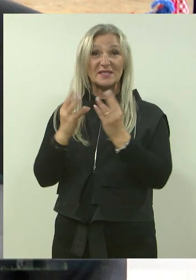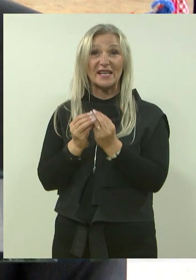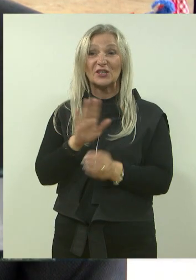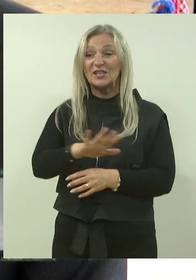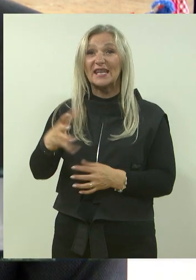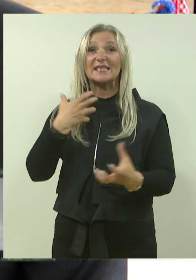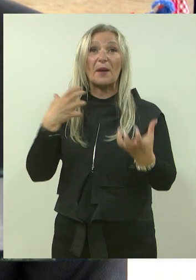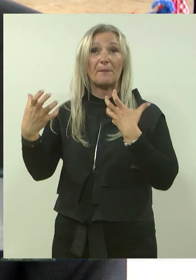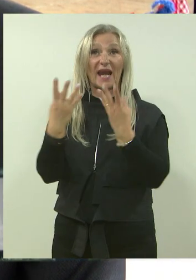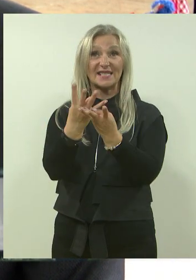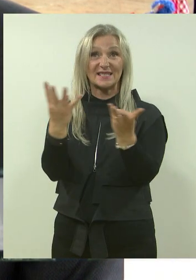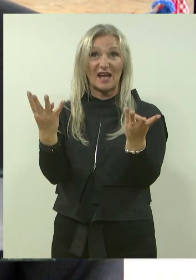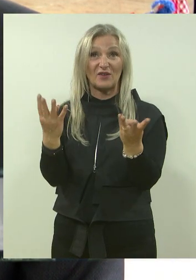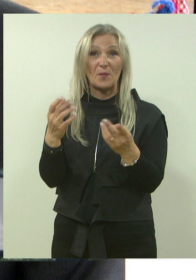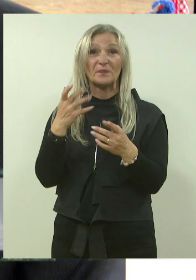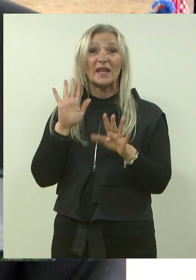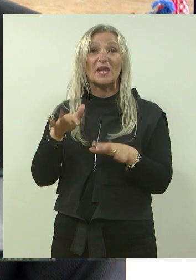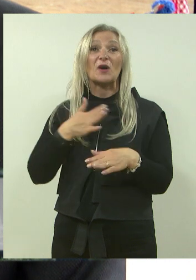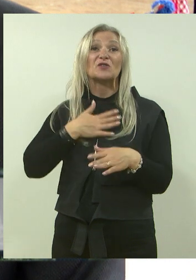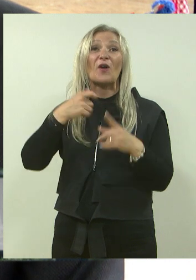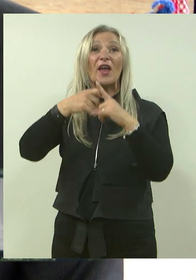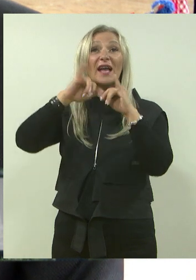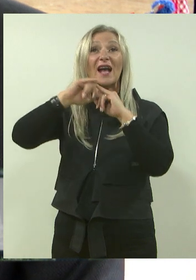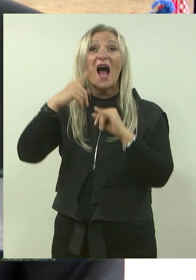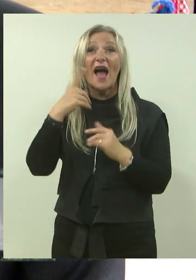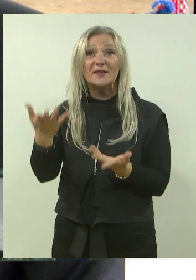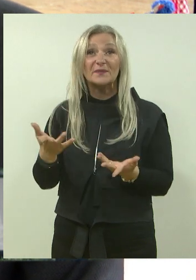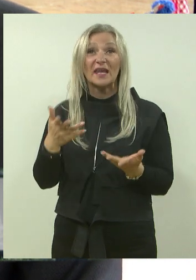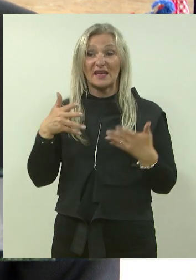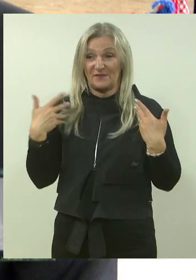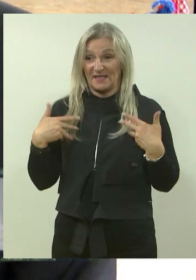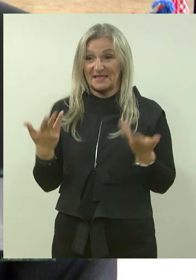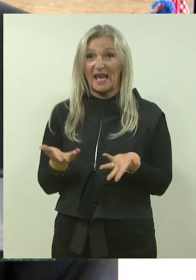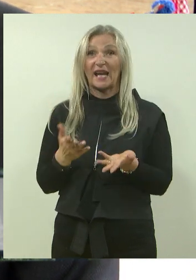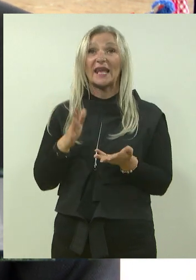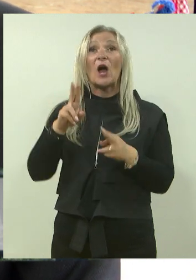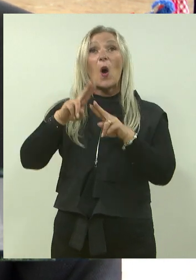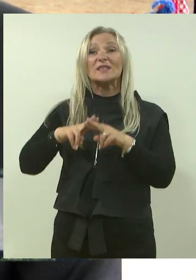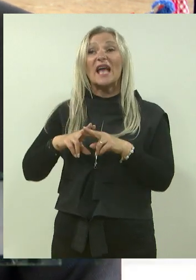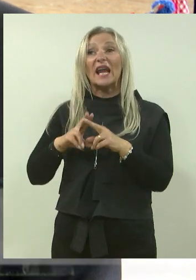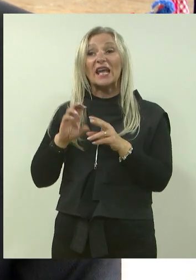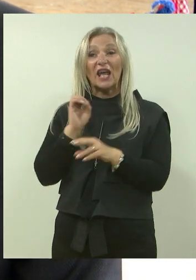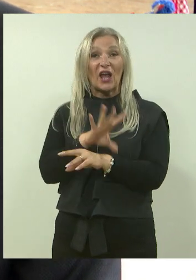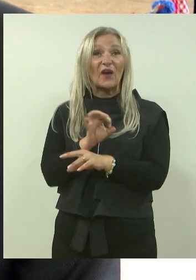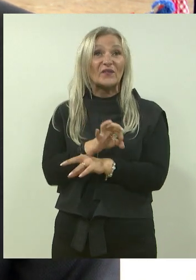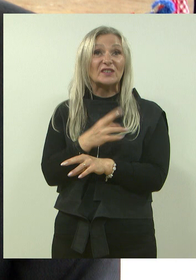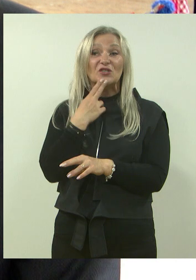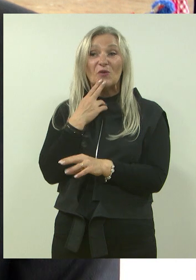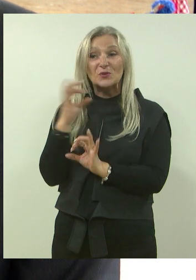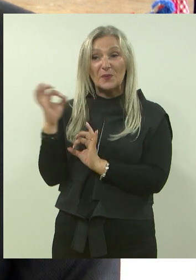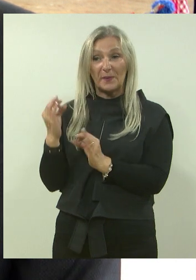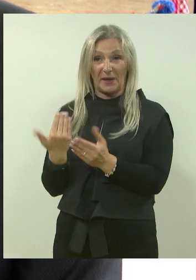svoju predstavu, imaju svoj Vinkajček i vidimo što jako veseli. To su i ostali vrtići koji su se došli ovdje